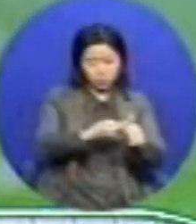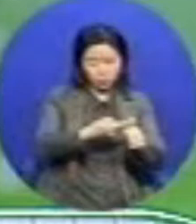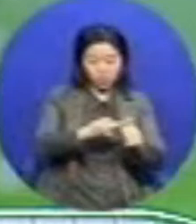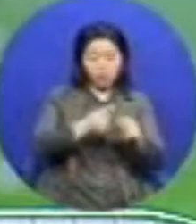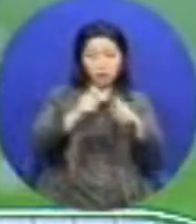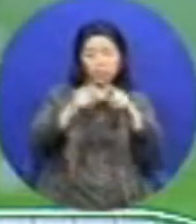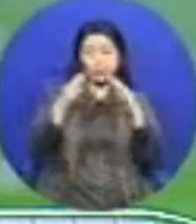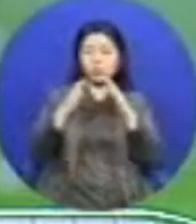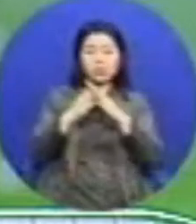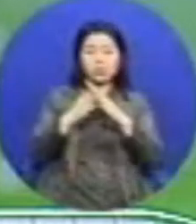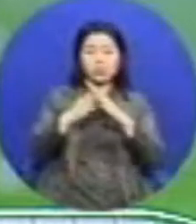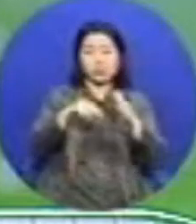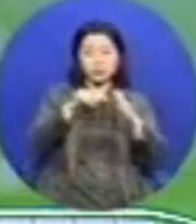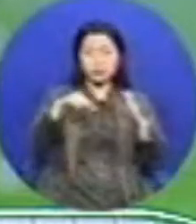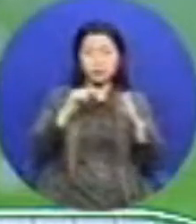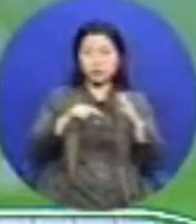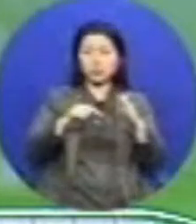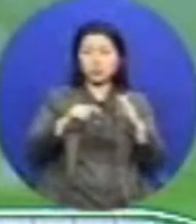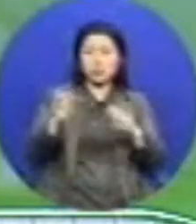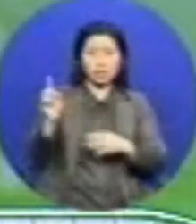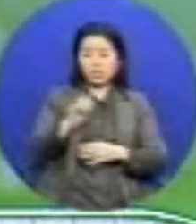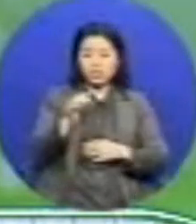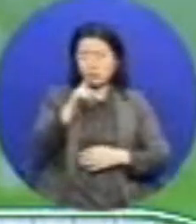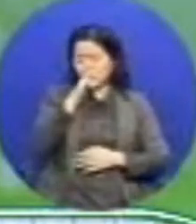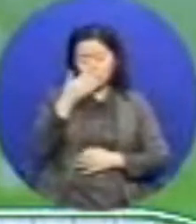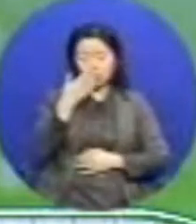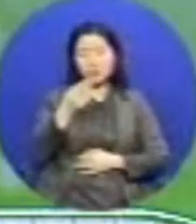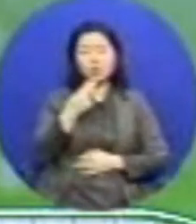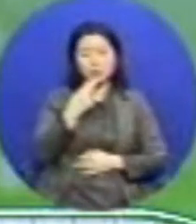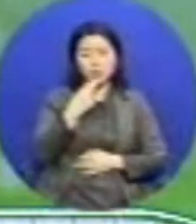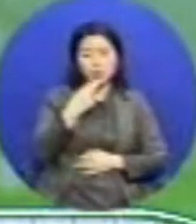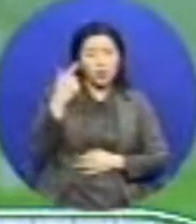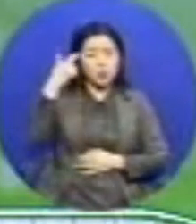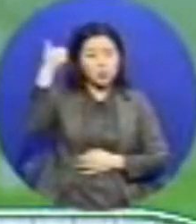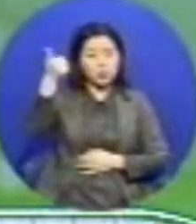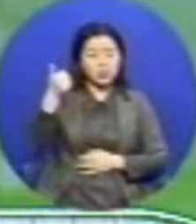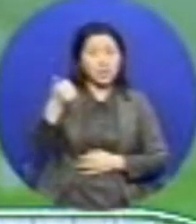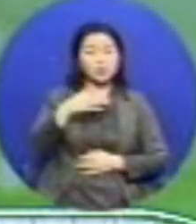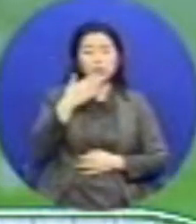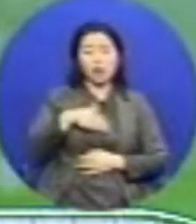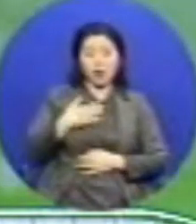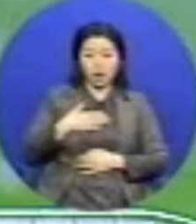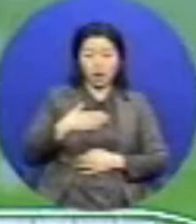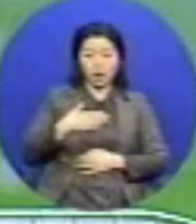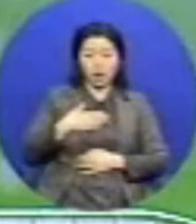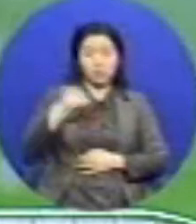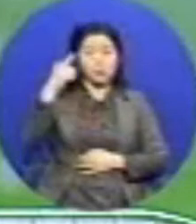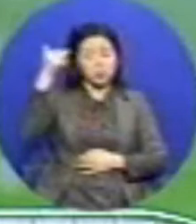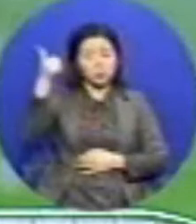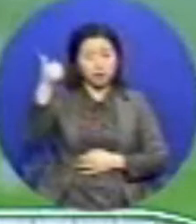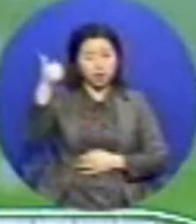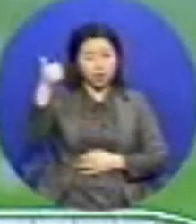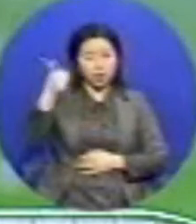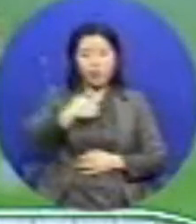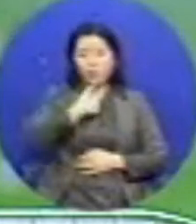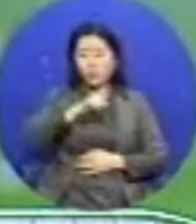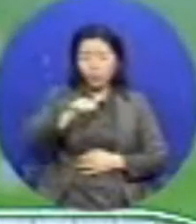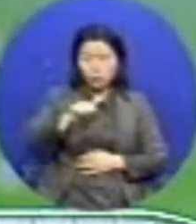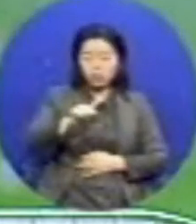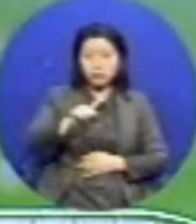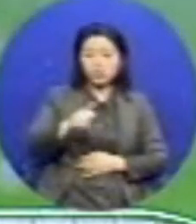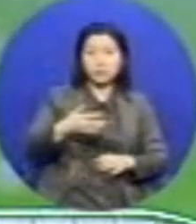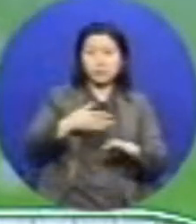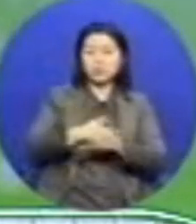일이에요 자신이 목사는 줄 다 알아요 근데 목사가 예배 시간에 5분 늦었어요 이건 그 교회에서 쫓겨날